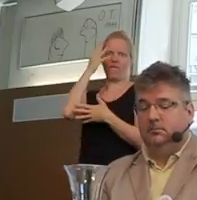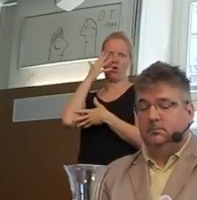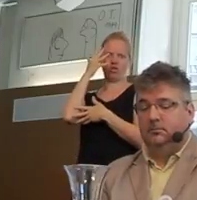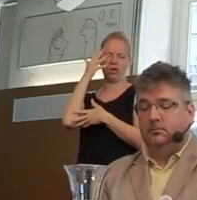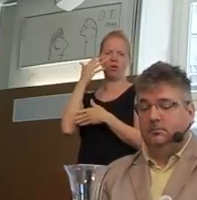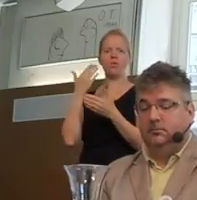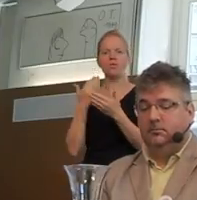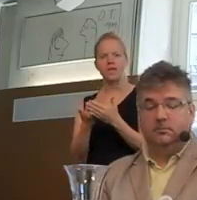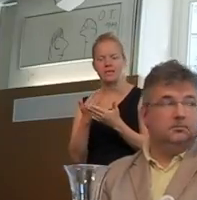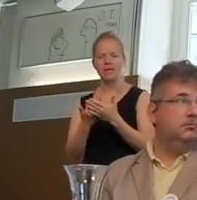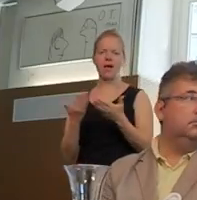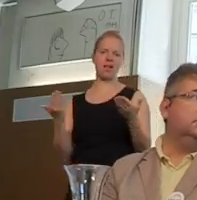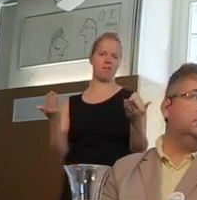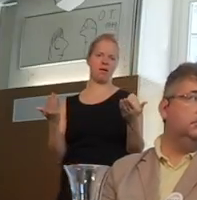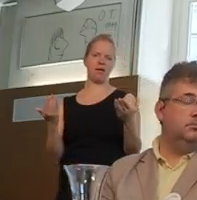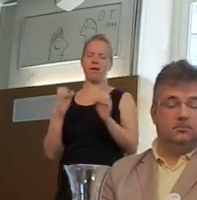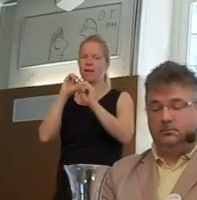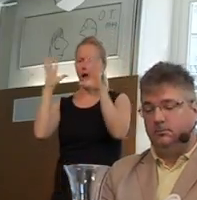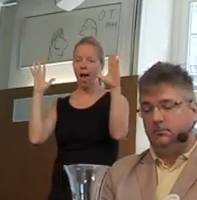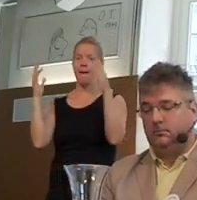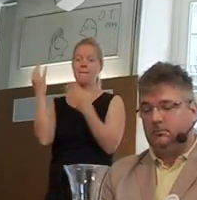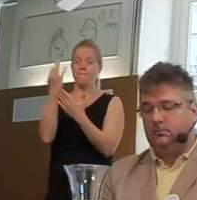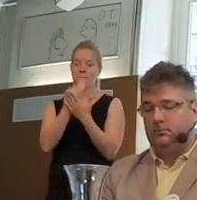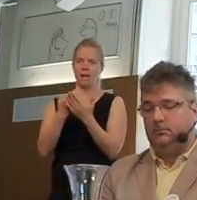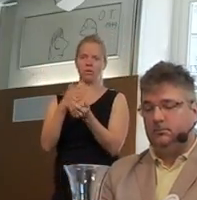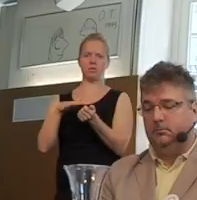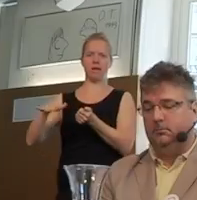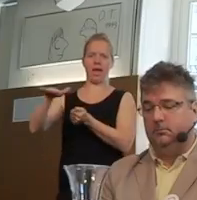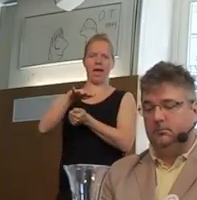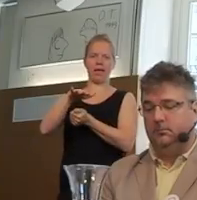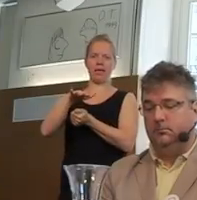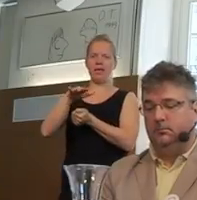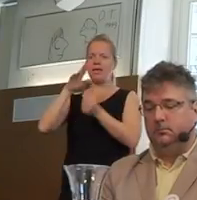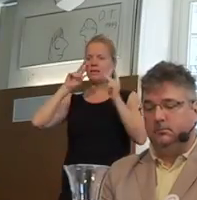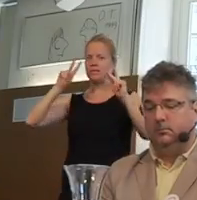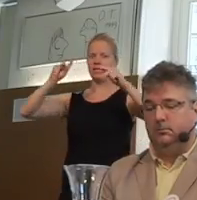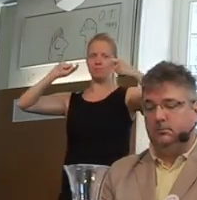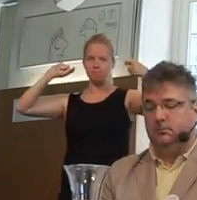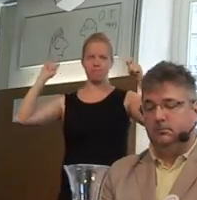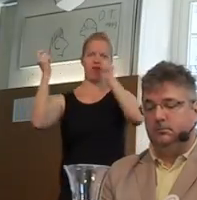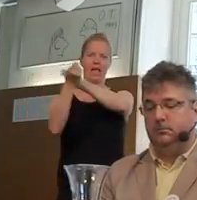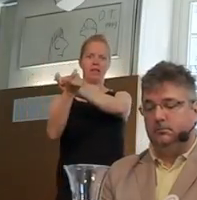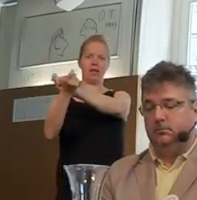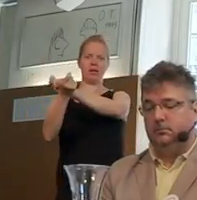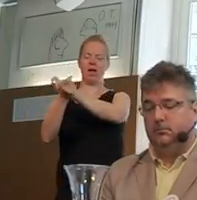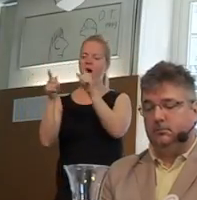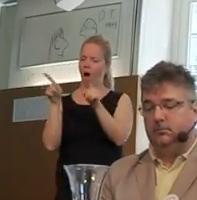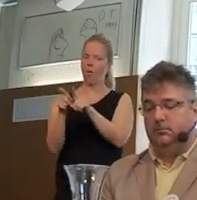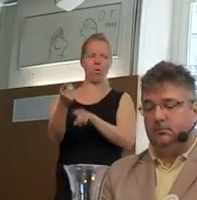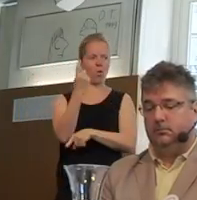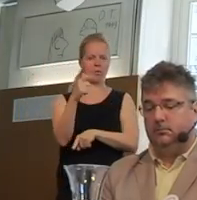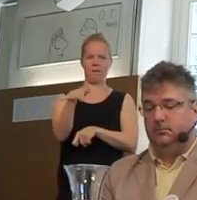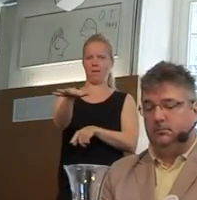klar, mit der Veränderung im Bildungsbereich wird sich hier auch was verändern. Das ist, war übrigens nicht